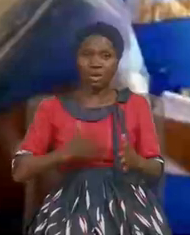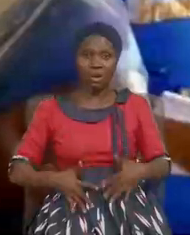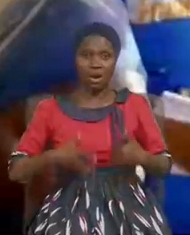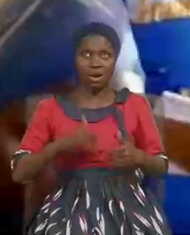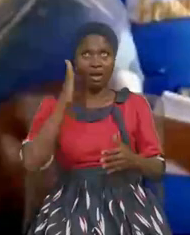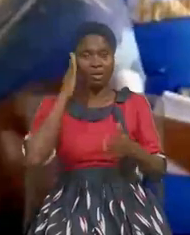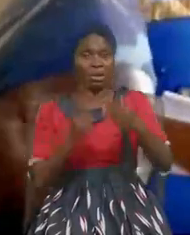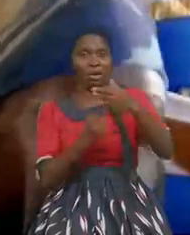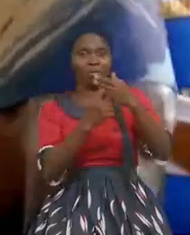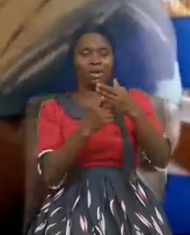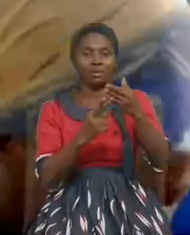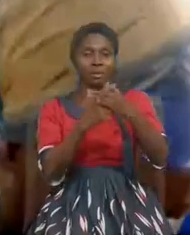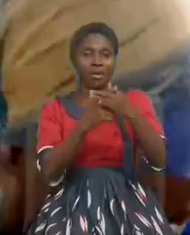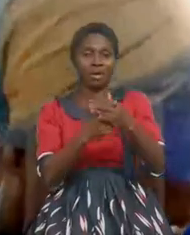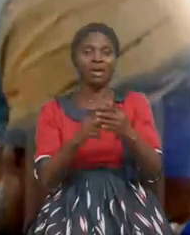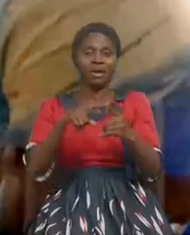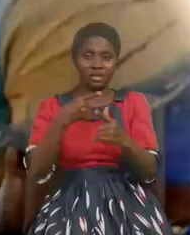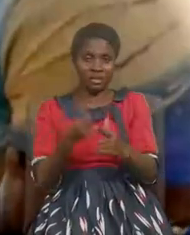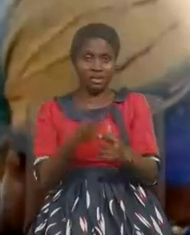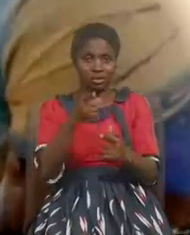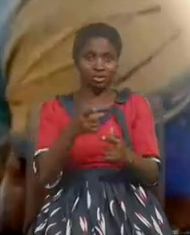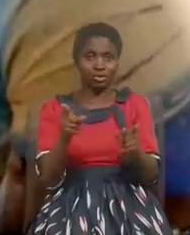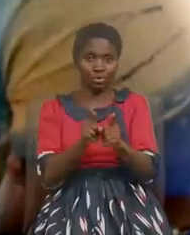lui dans la gloire.